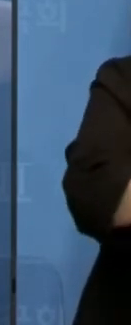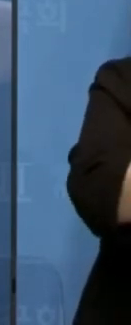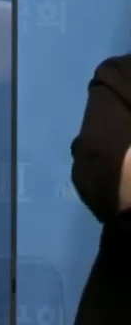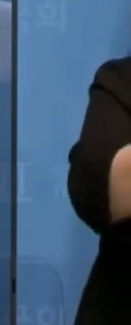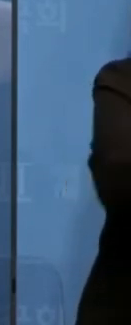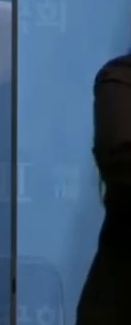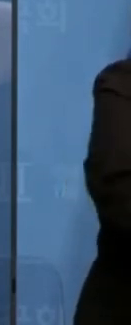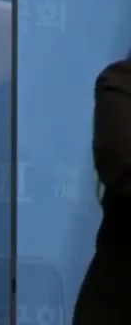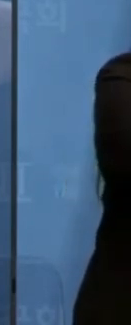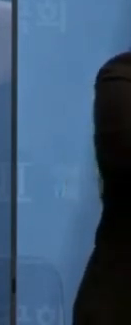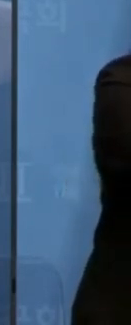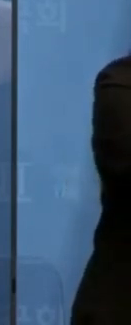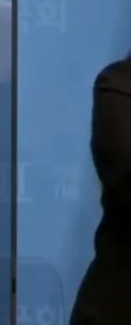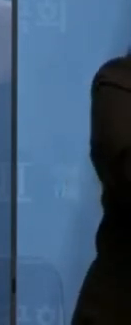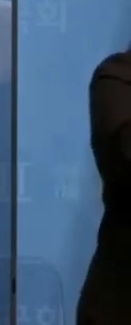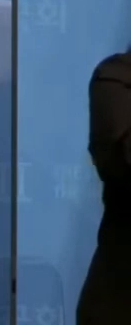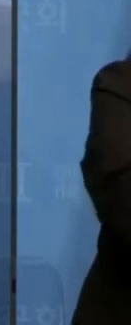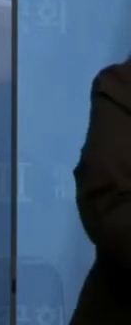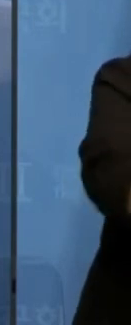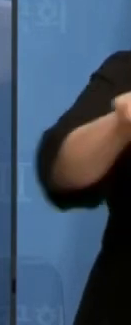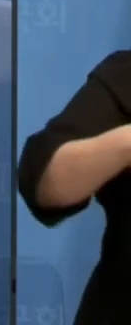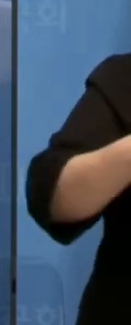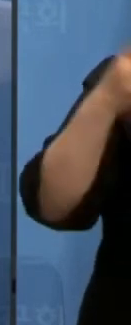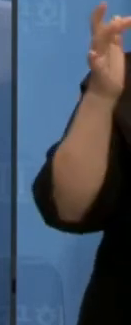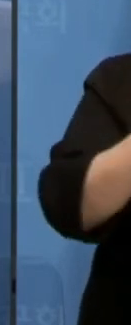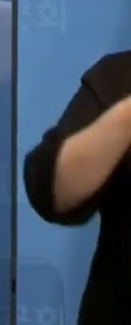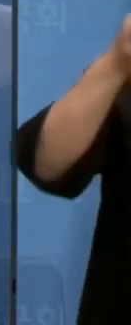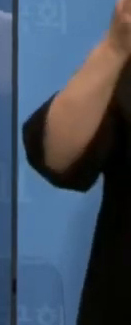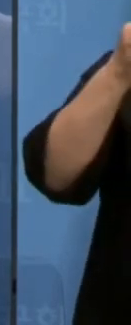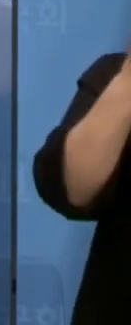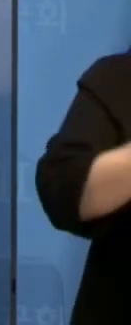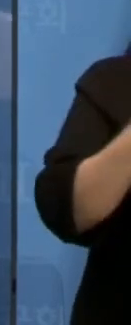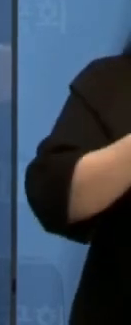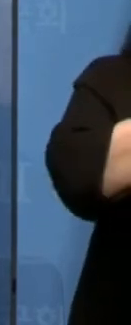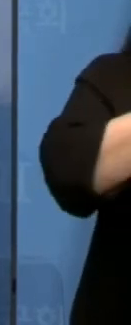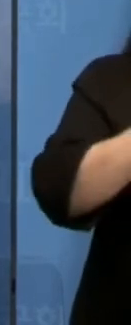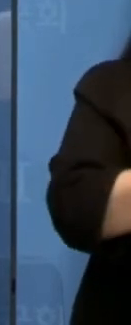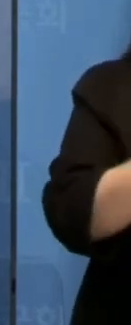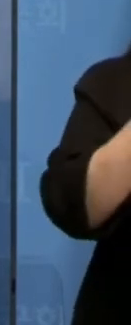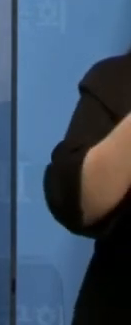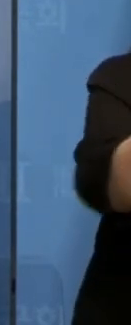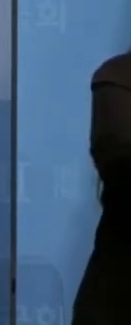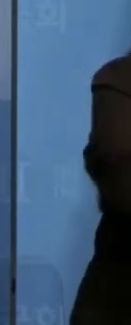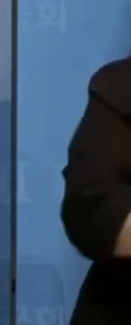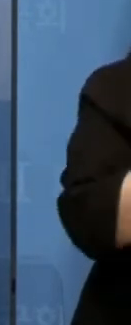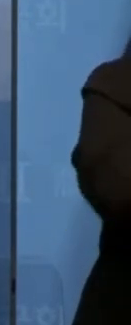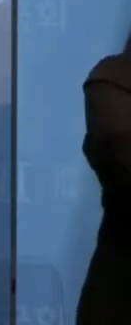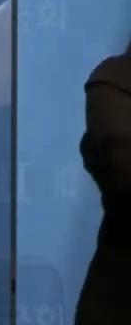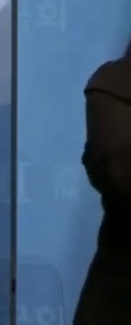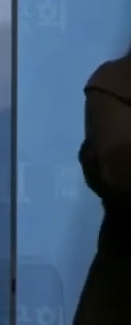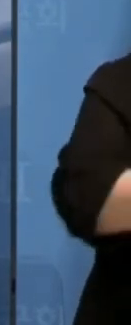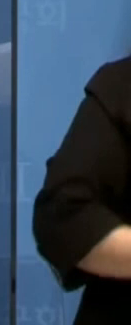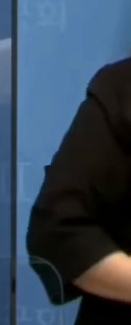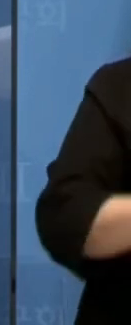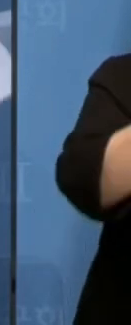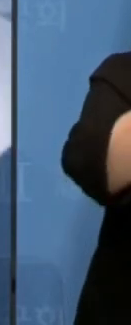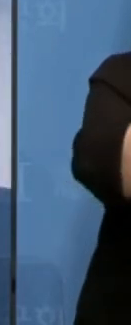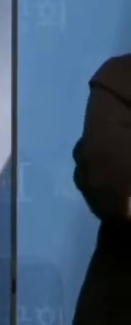등록을 하고 이를 제외한 가상자산업을 하려는 경우에는 금융위에 신고를 해야 합니다.